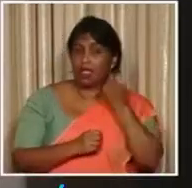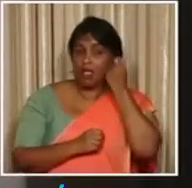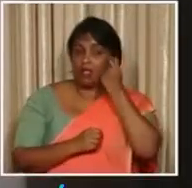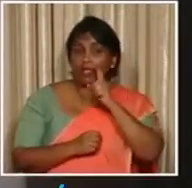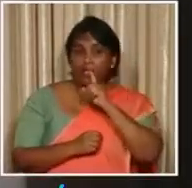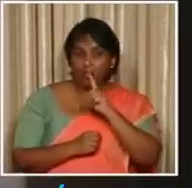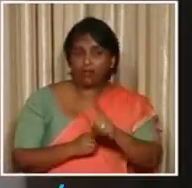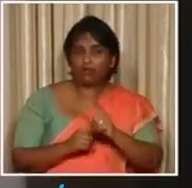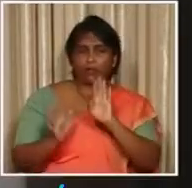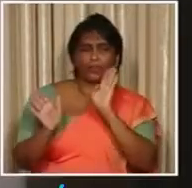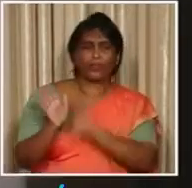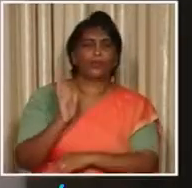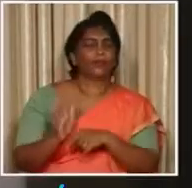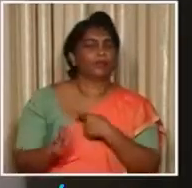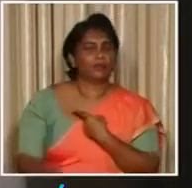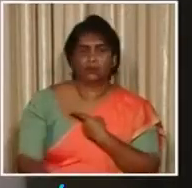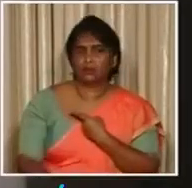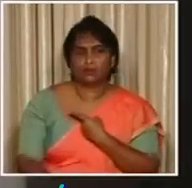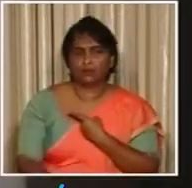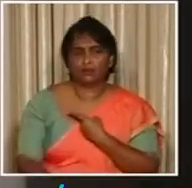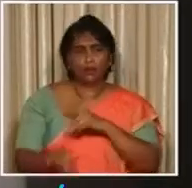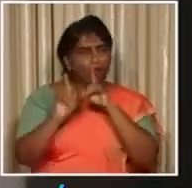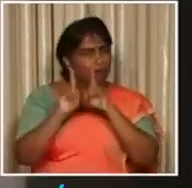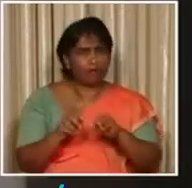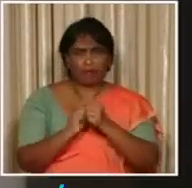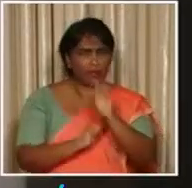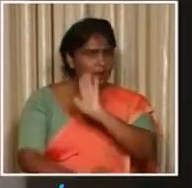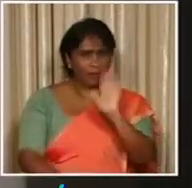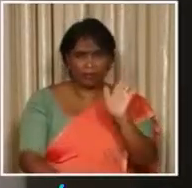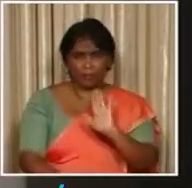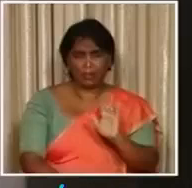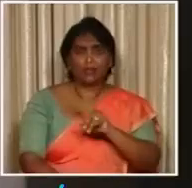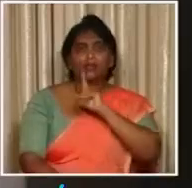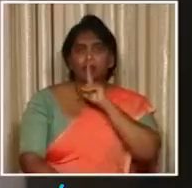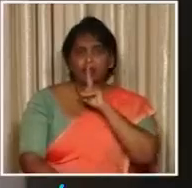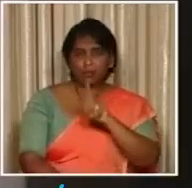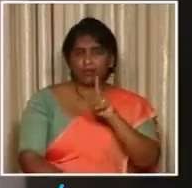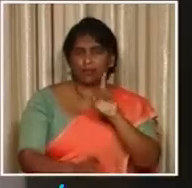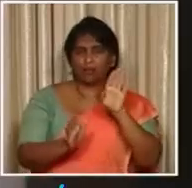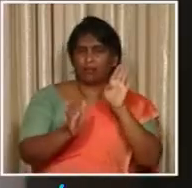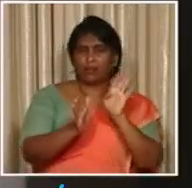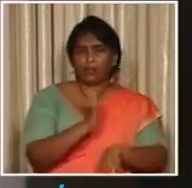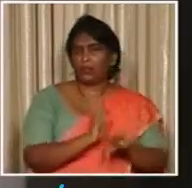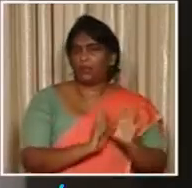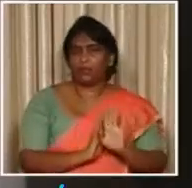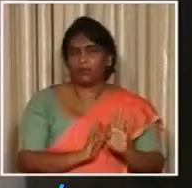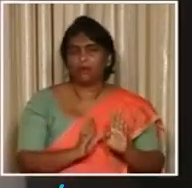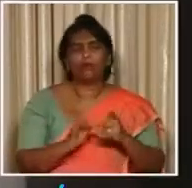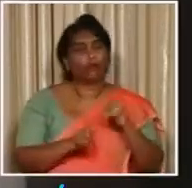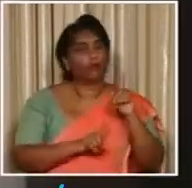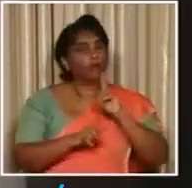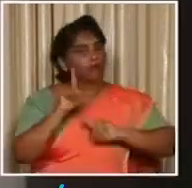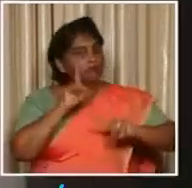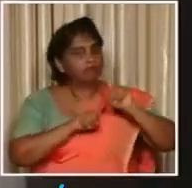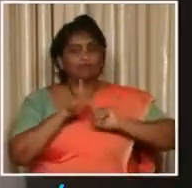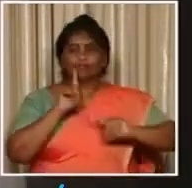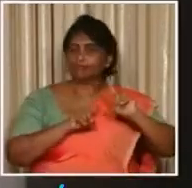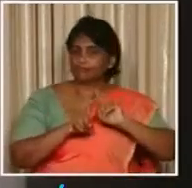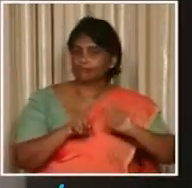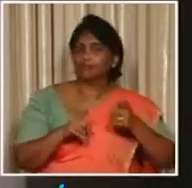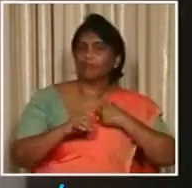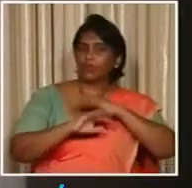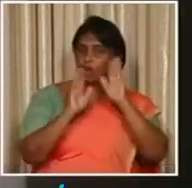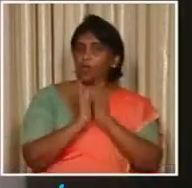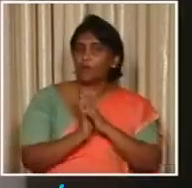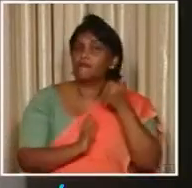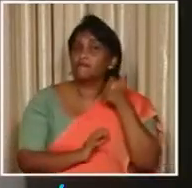yojanawa hijack karala thiyena hari ehema karanna epa ara kiwwa wage hijack karanne nathuwa mehema kathawata karagena meka api